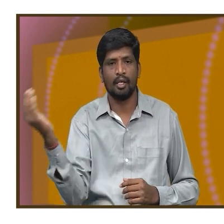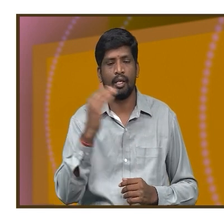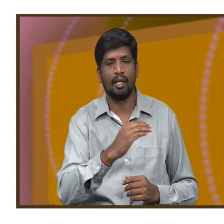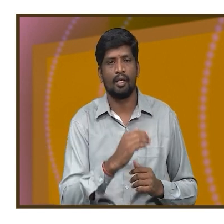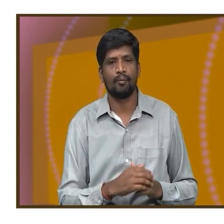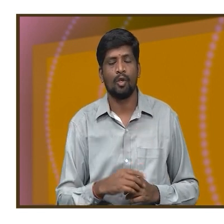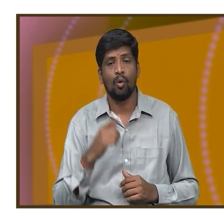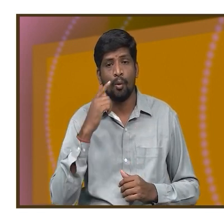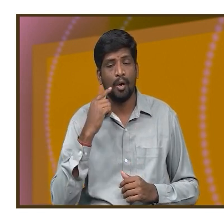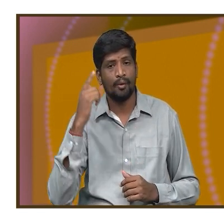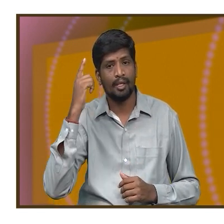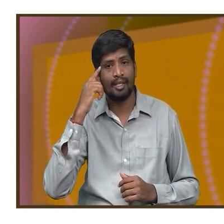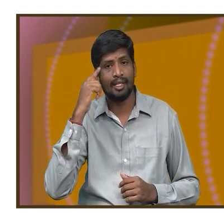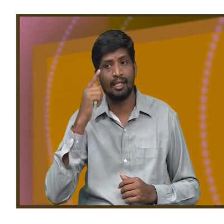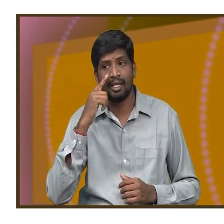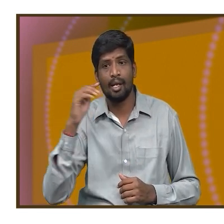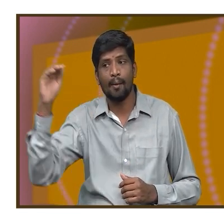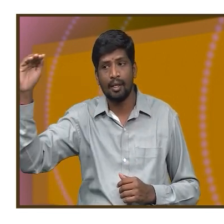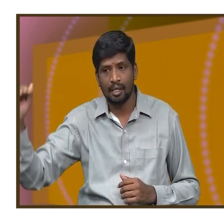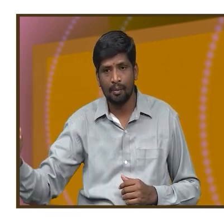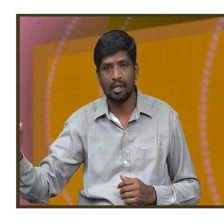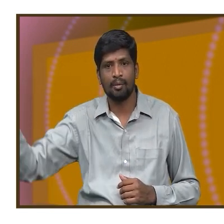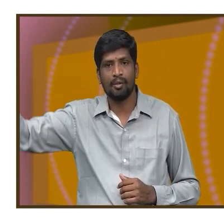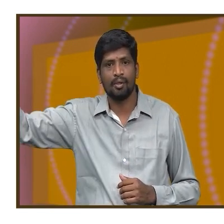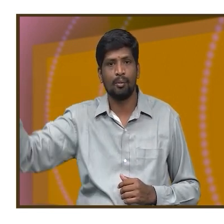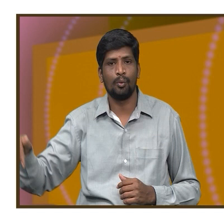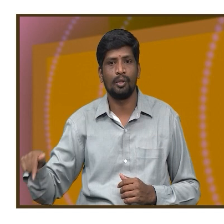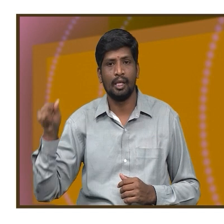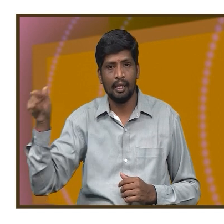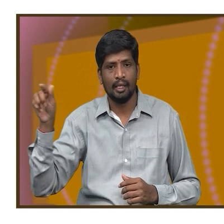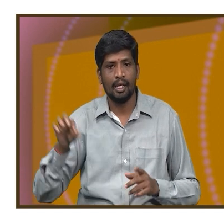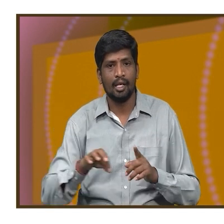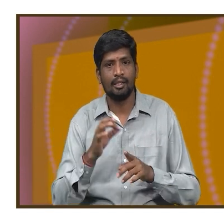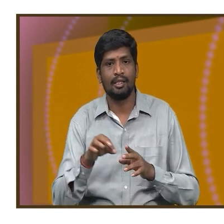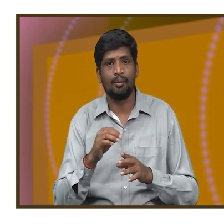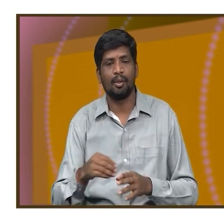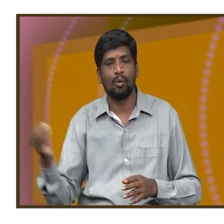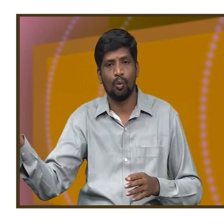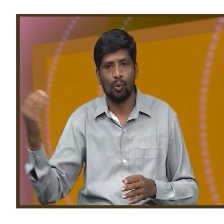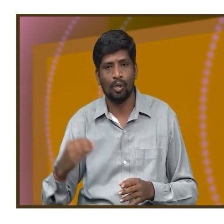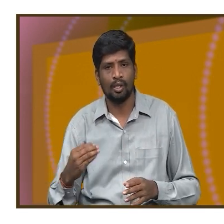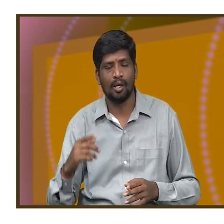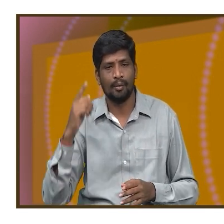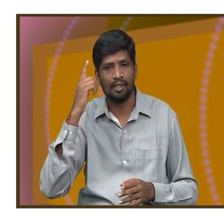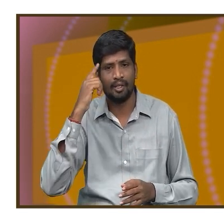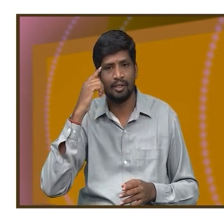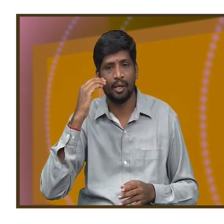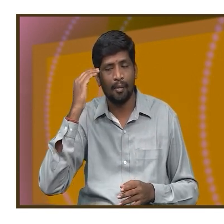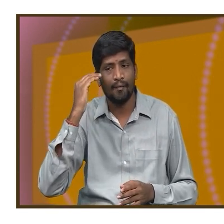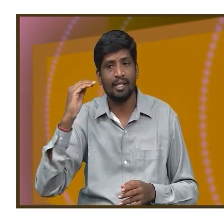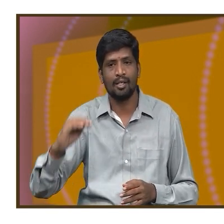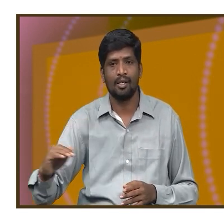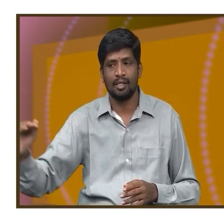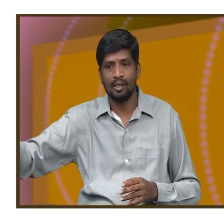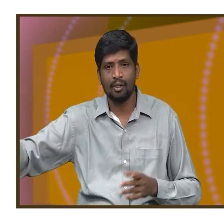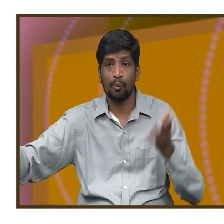ஆகா, சிறுமியாக இருக்கின்ற பொழுது நமக்கு காலணியை கொடுத்து சென்று விட்டாலே அதே சிறுமிதான் என்று. இப்பொழுது நடுத்தர வாய்ந்த ஒரு இளம்பெண்ணாக வந்து